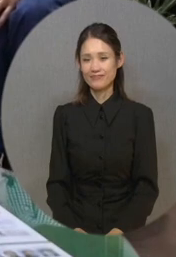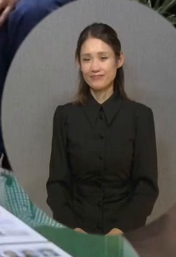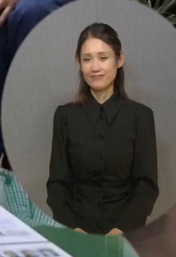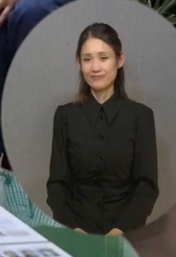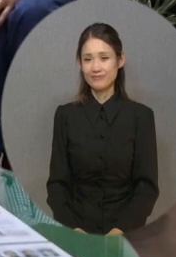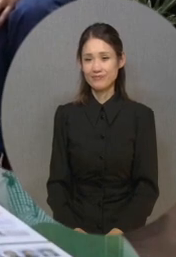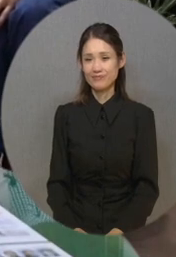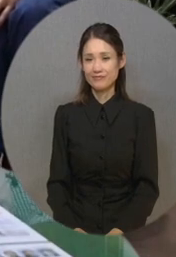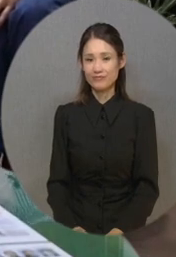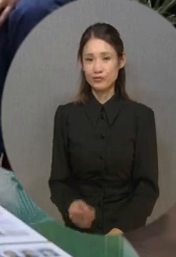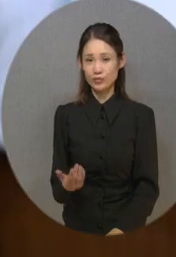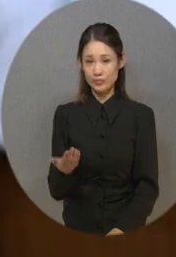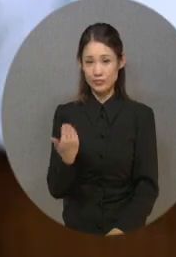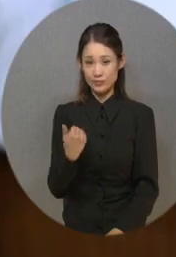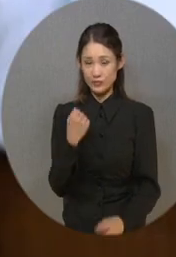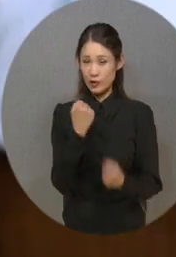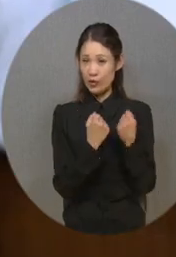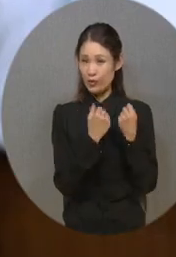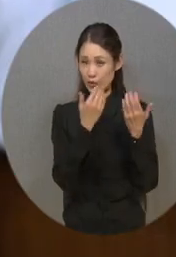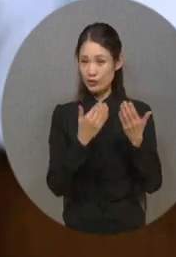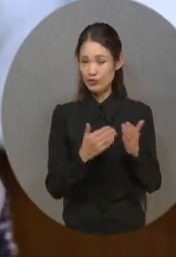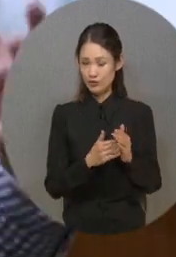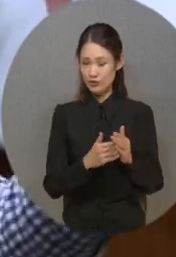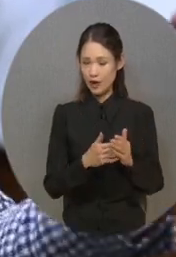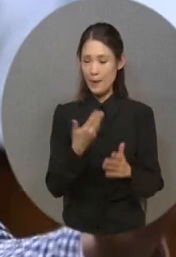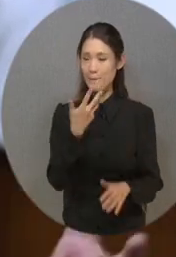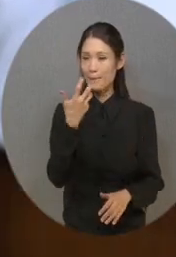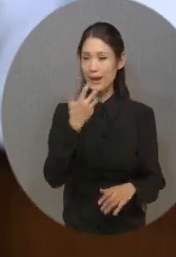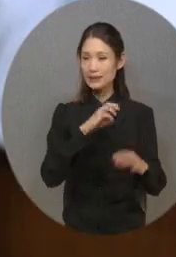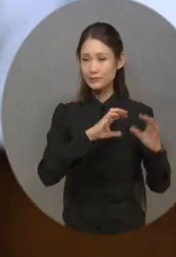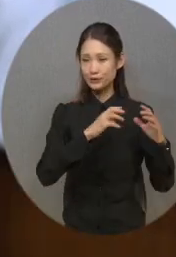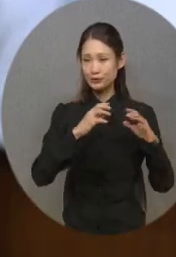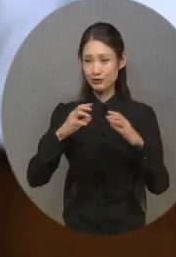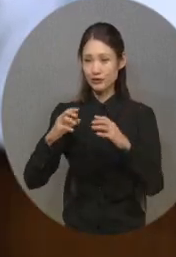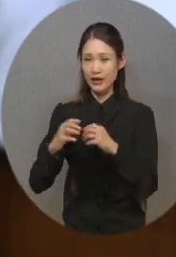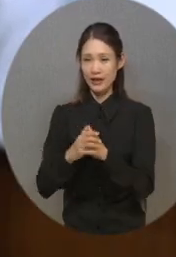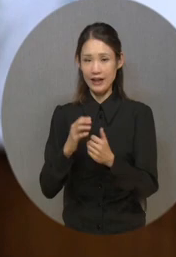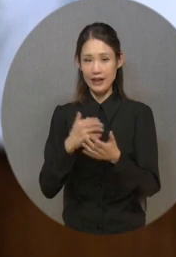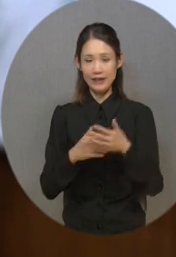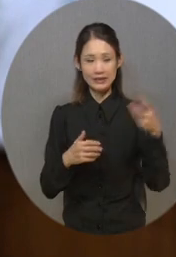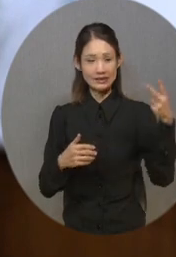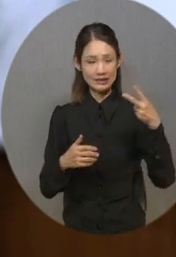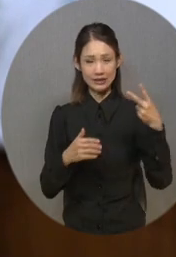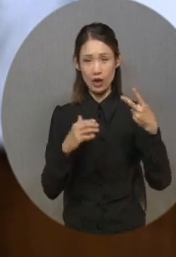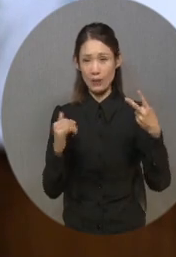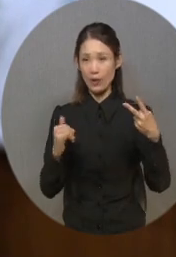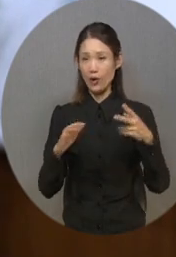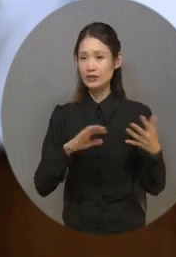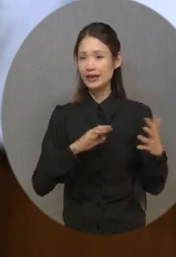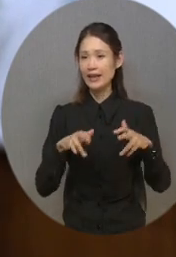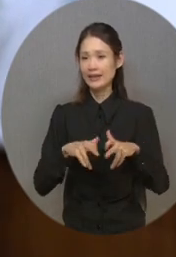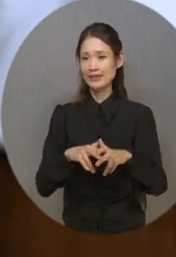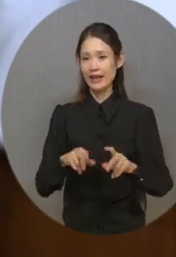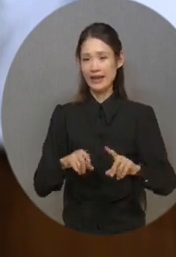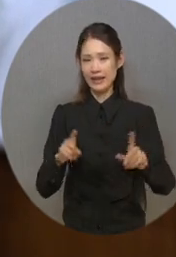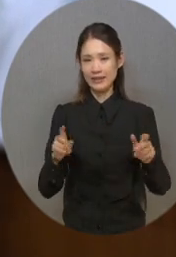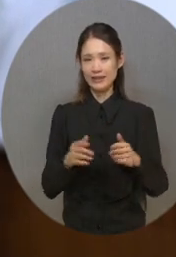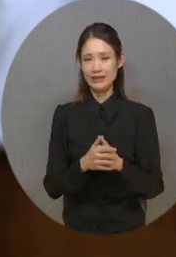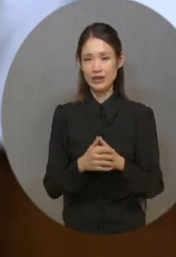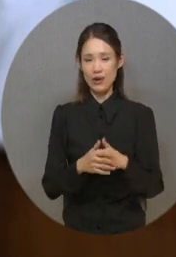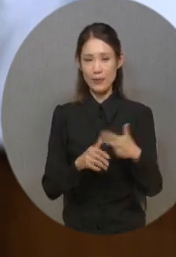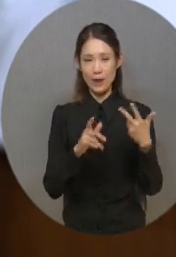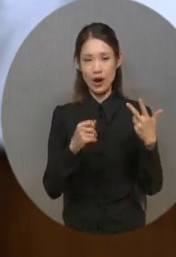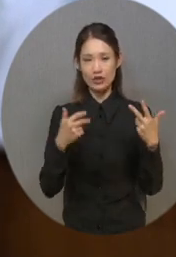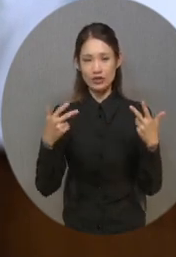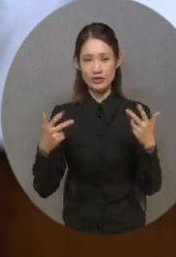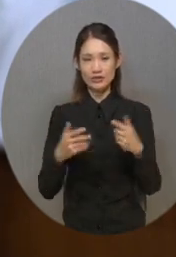좀 전에 잠깐 설명해 주셨는데, 네. 80여 개국에 한 2,000명 정도의 세계 장애인들이 네. 8월 7일날, 네. 그리고